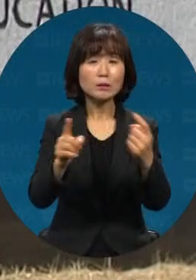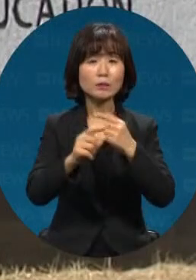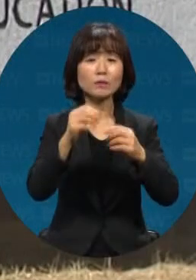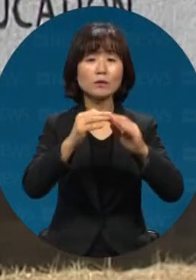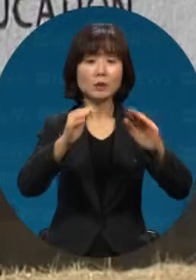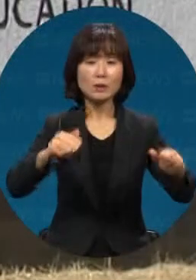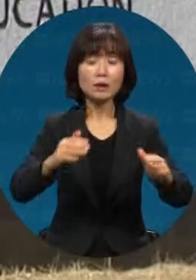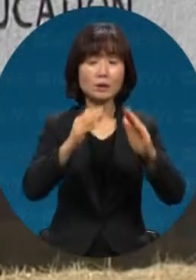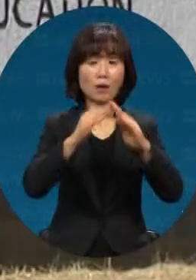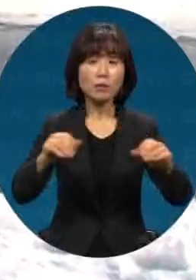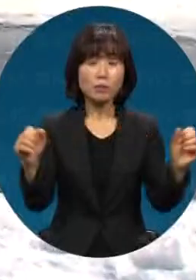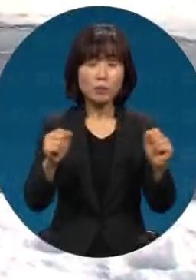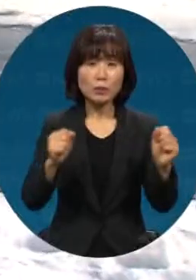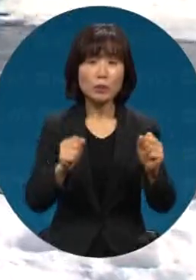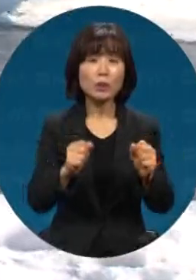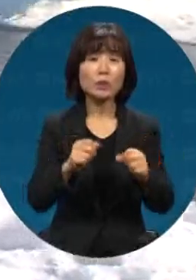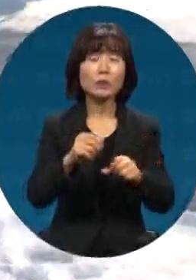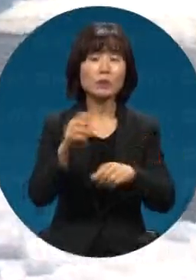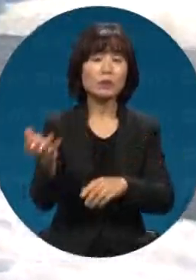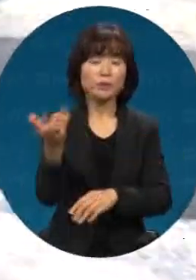유학이 확대됐습니다